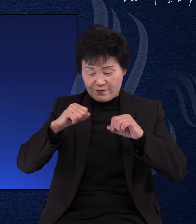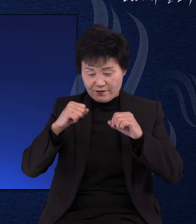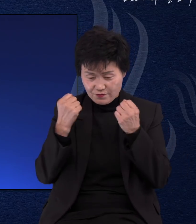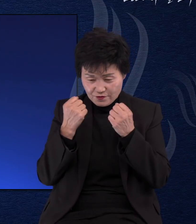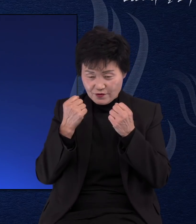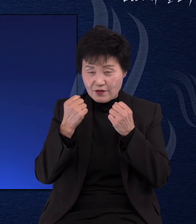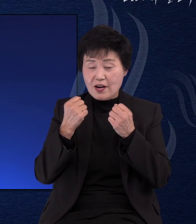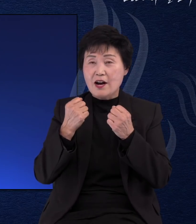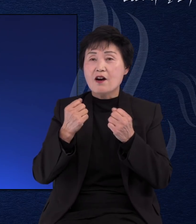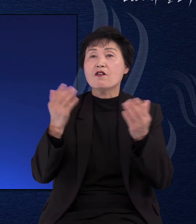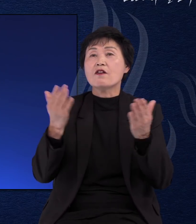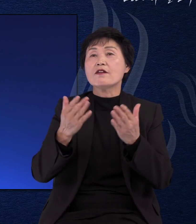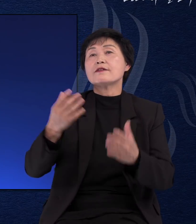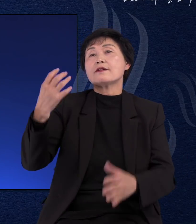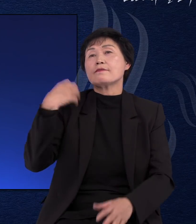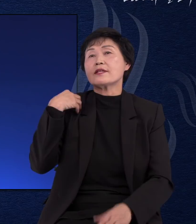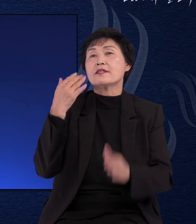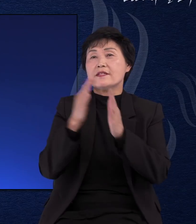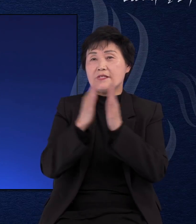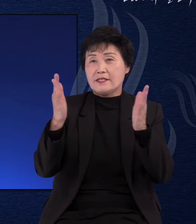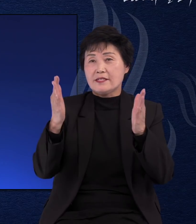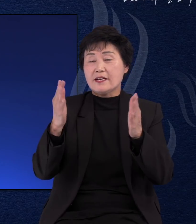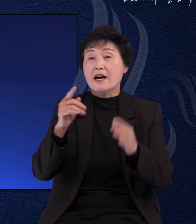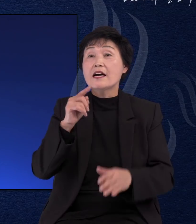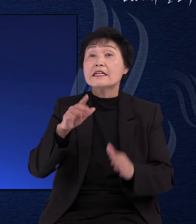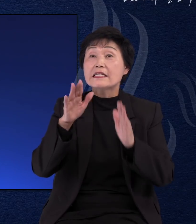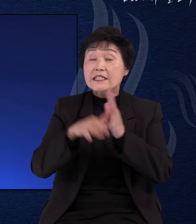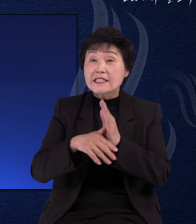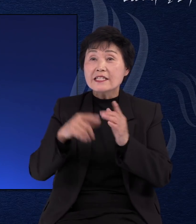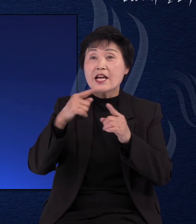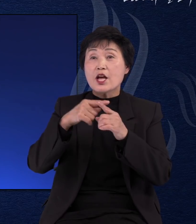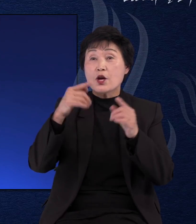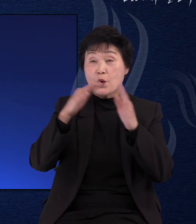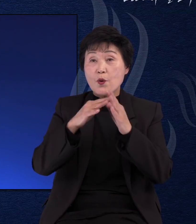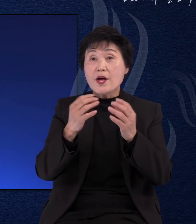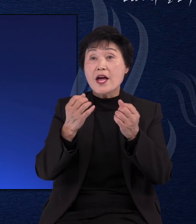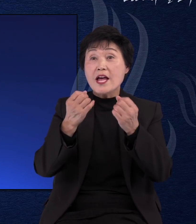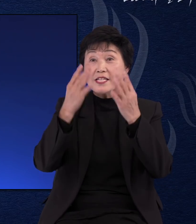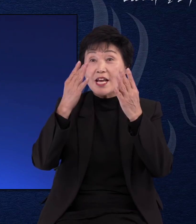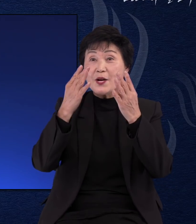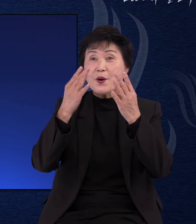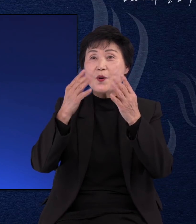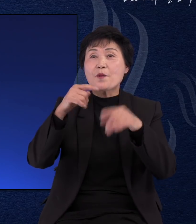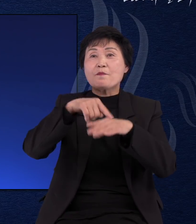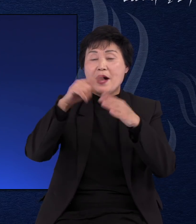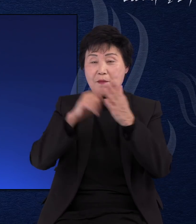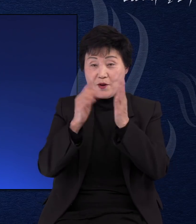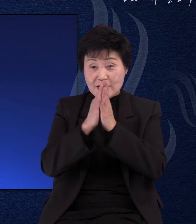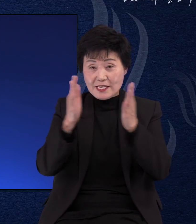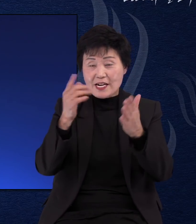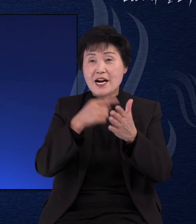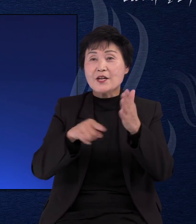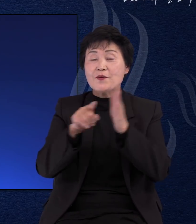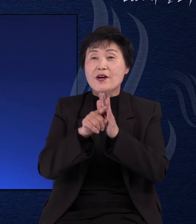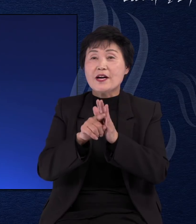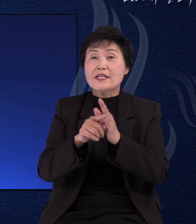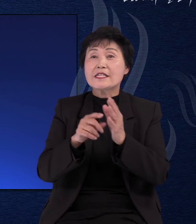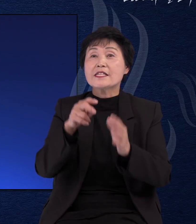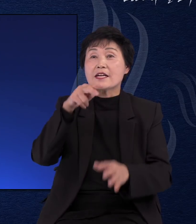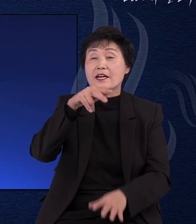시작하게 되는데, 그때 교회를 다시 새로운 마음으로 시작하자고 해서 세미한 교회라고 하는 이름으로 설립이